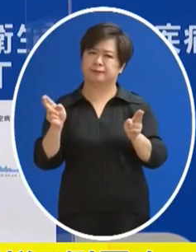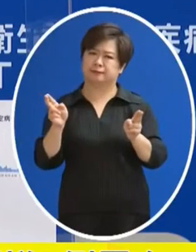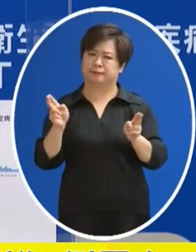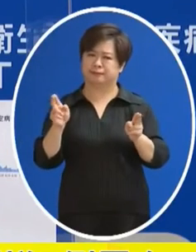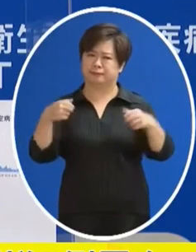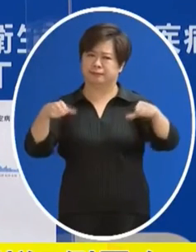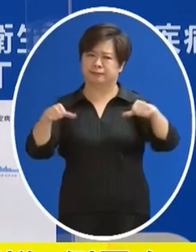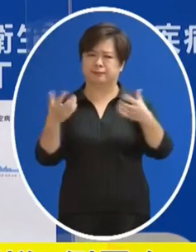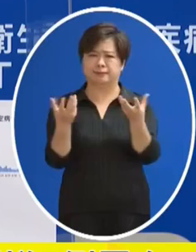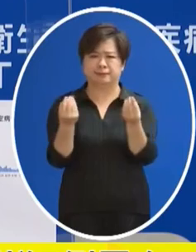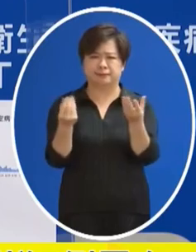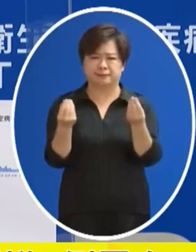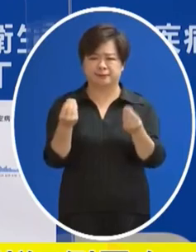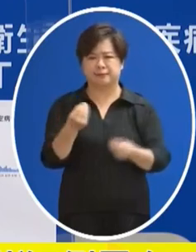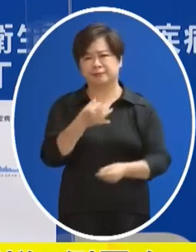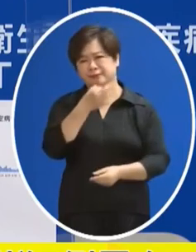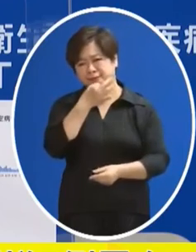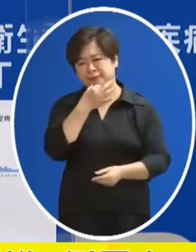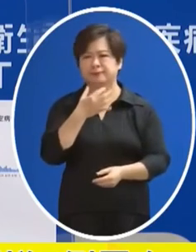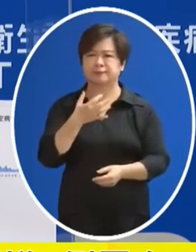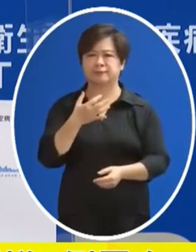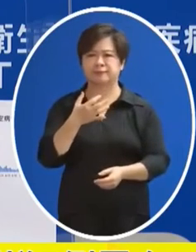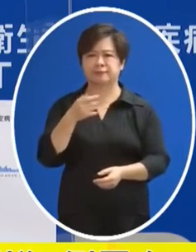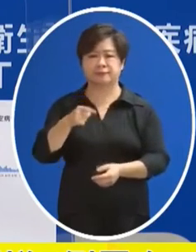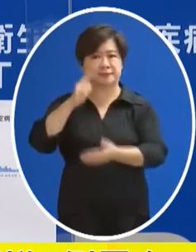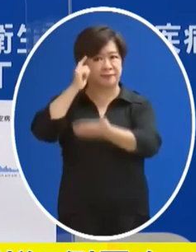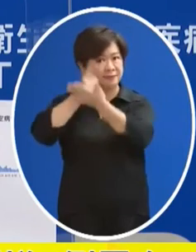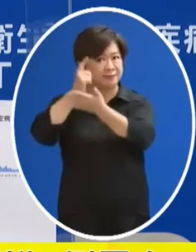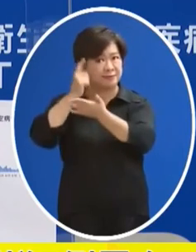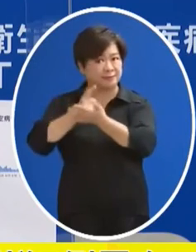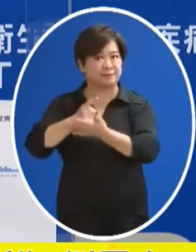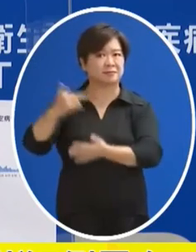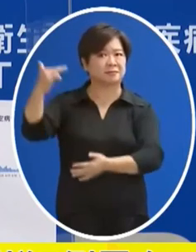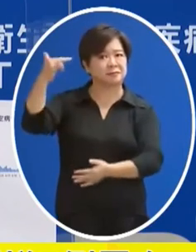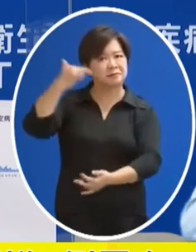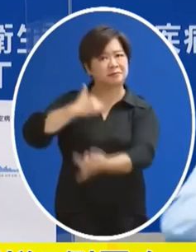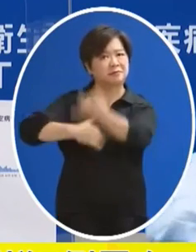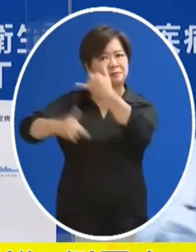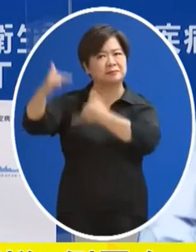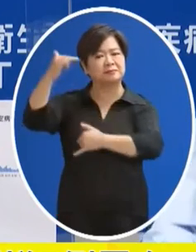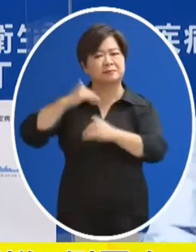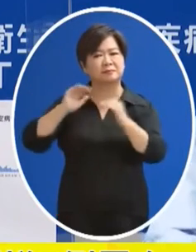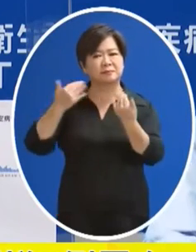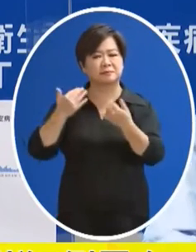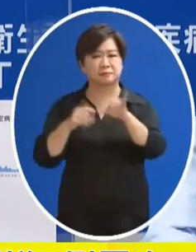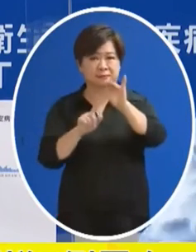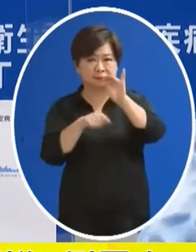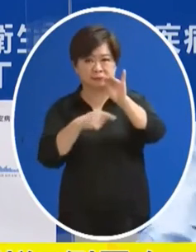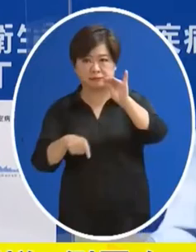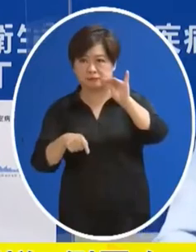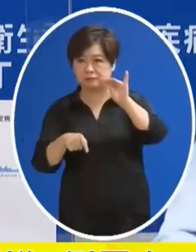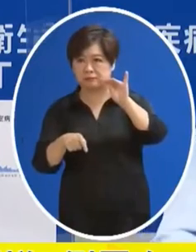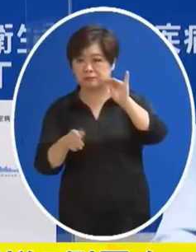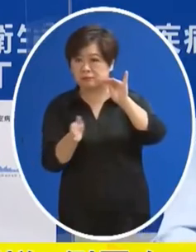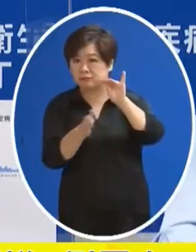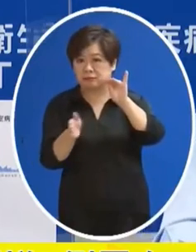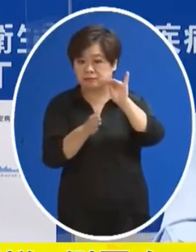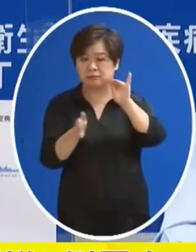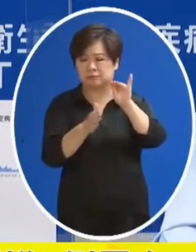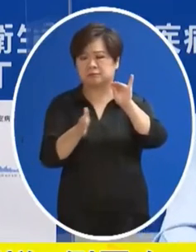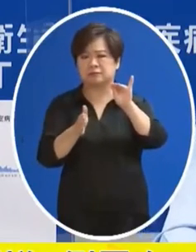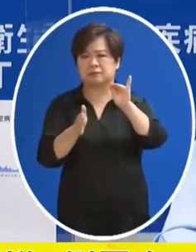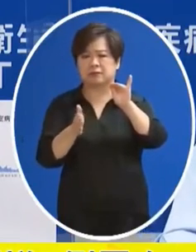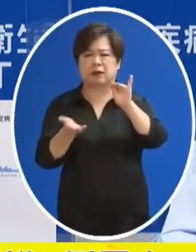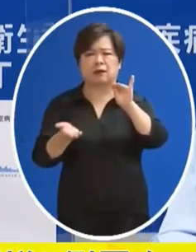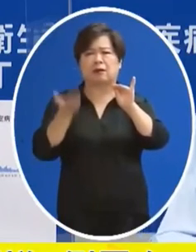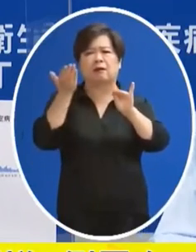均，好，因为有时候是没有，因为我们进来每天进来的现在人大概是多少人？1000人不会超过吧？啊，但